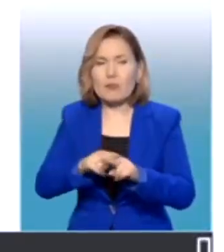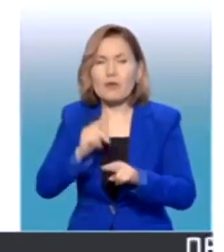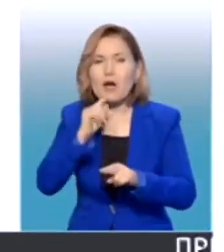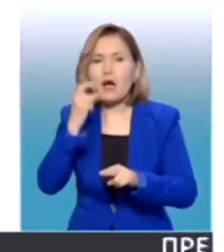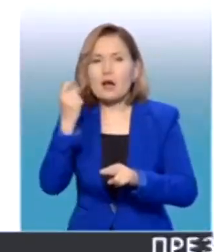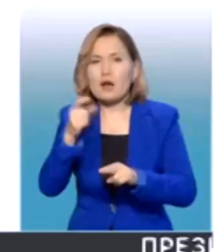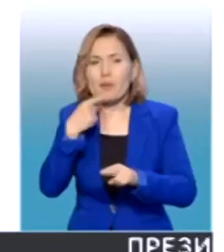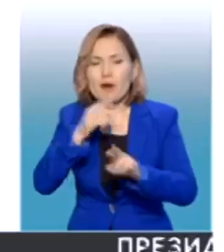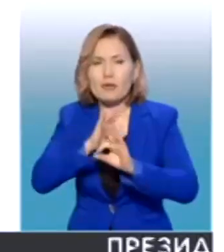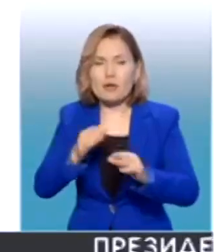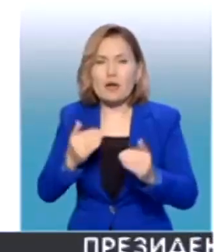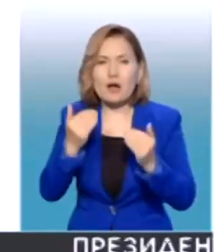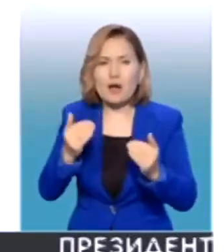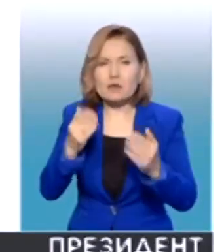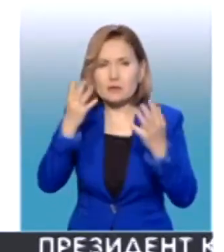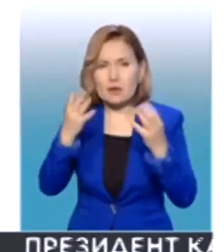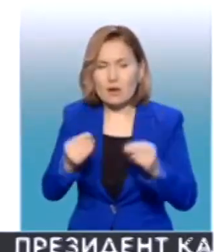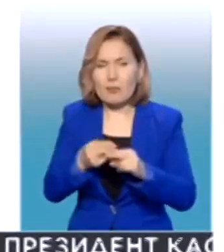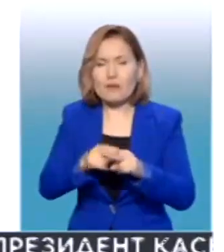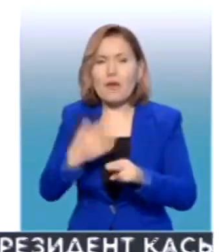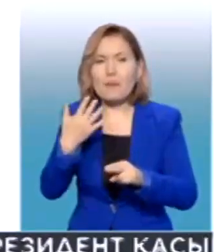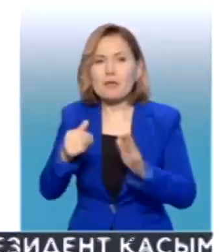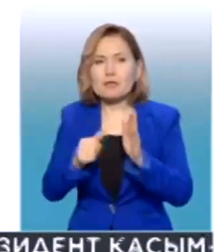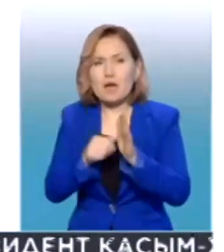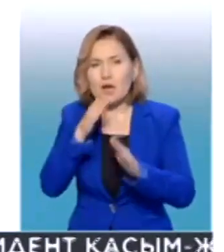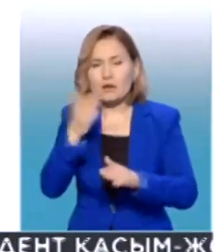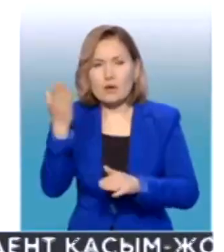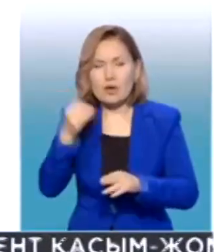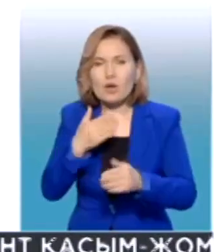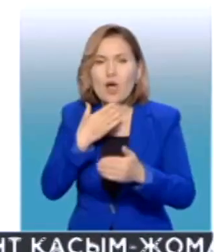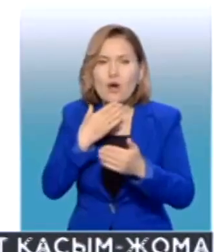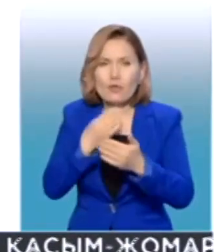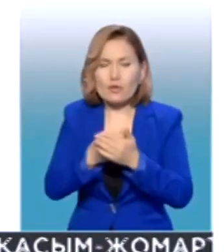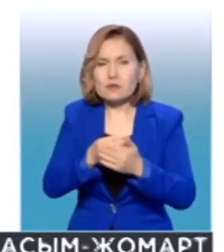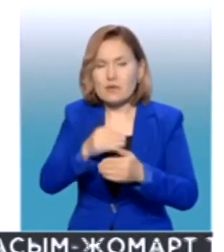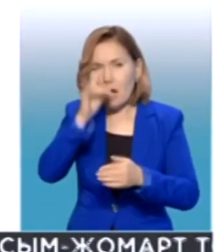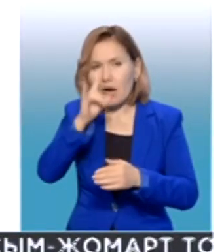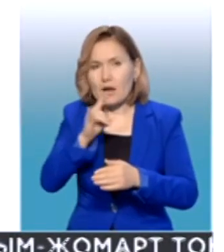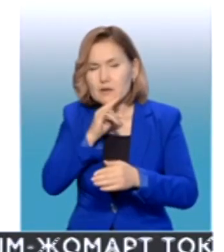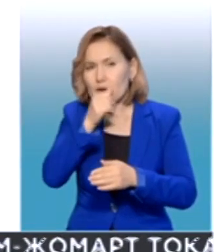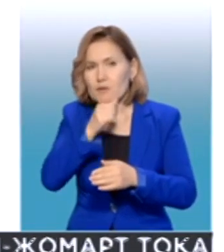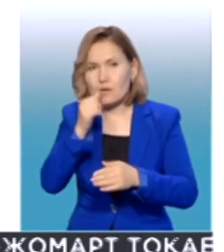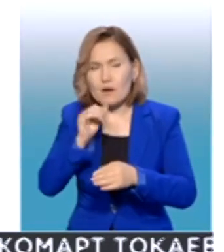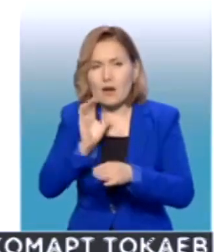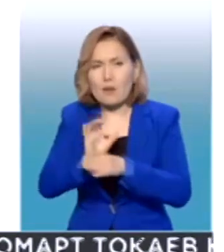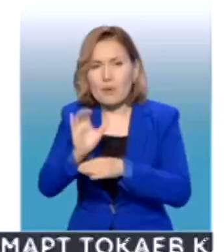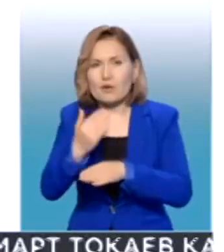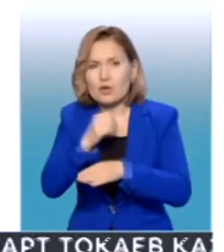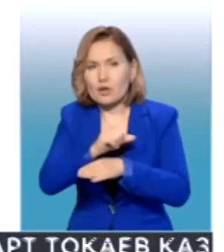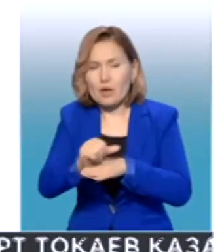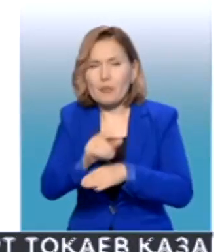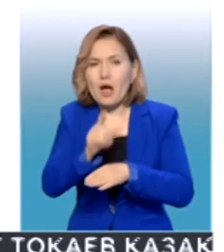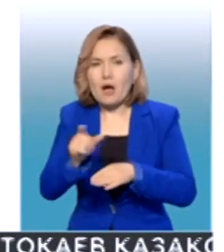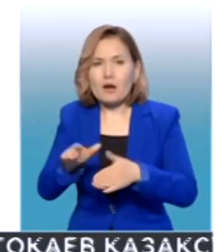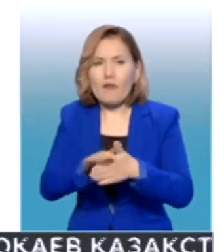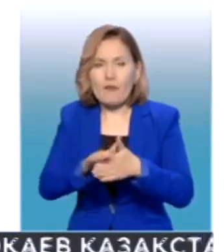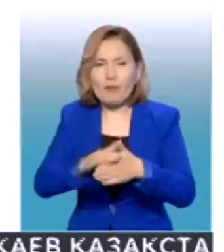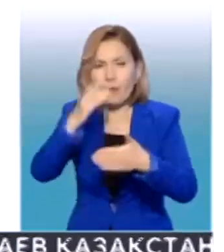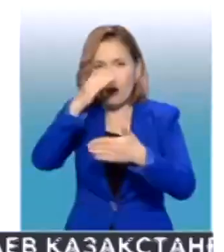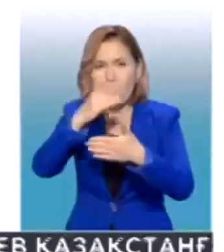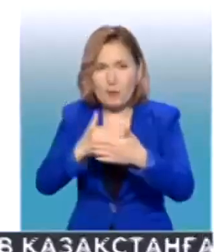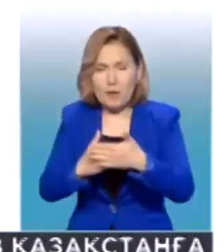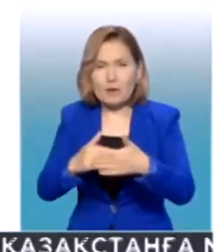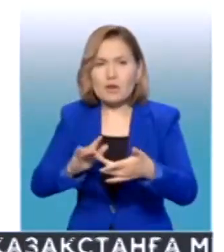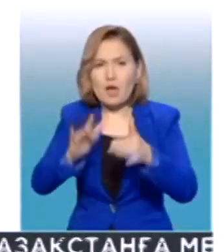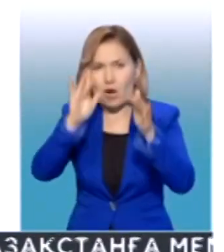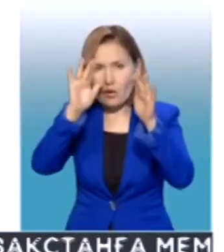Расул Ғырсманбетов дәл қазір 5-6 жыл бұрын өз елінен заңсыз ақша шығарды деген күдікке ілінген қазақстандықтардың тізімі көрсетілген